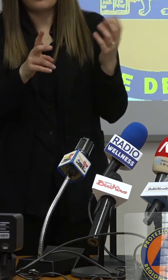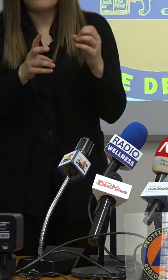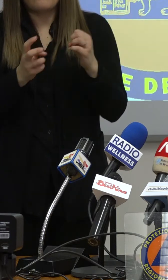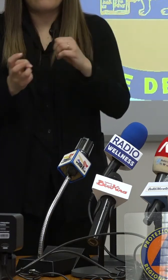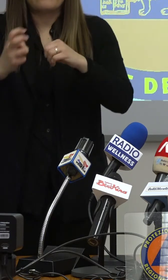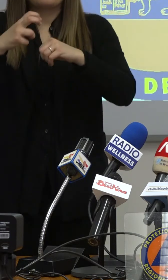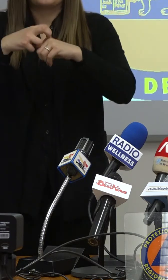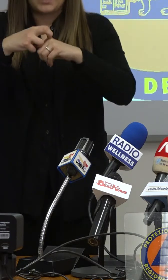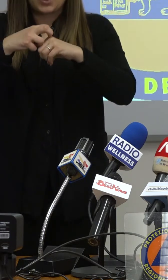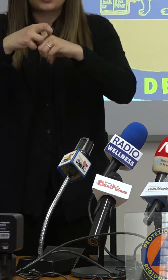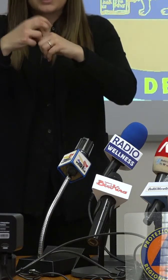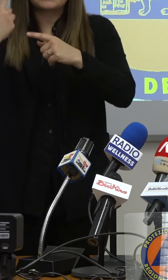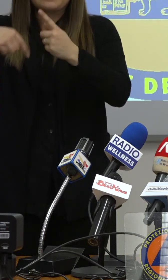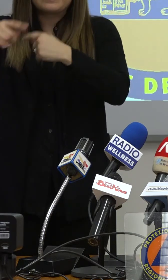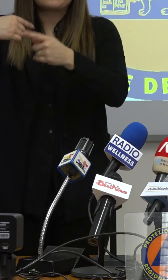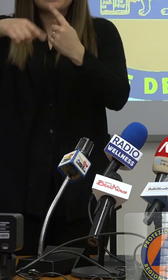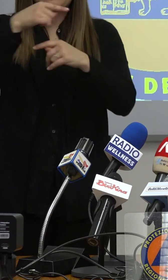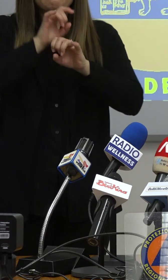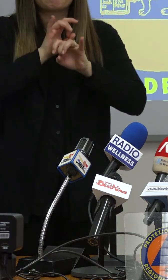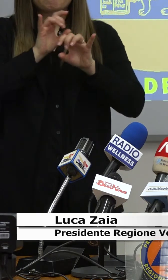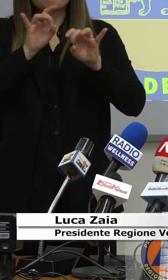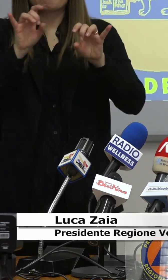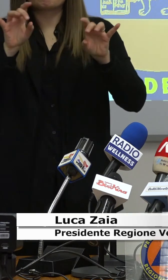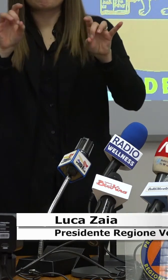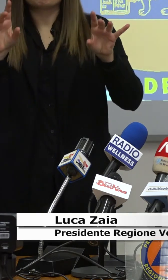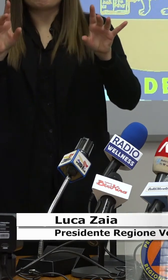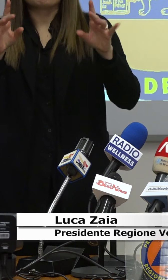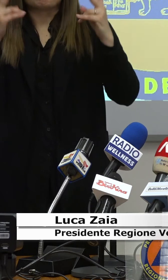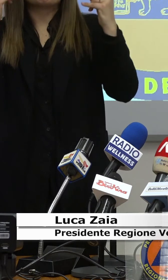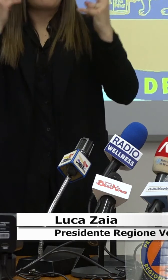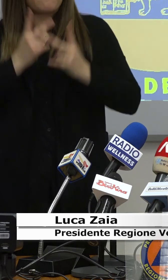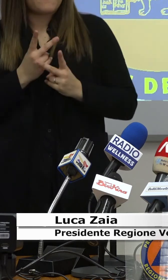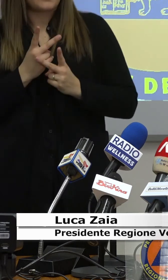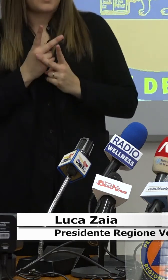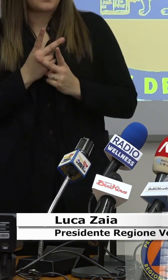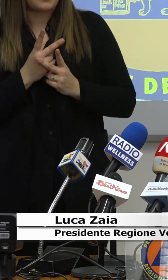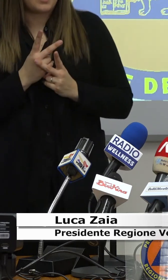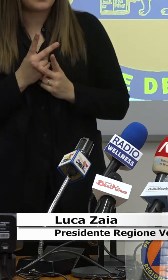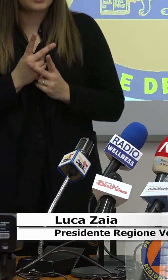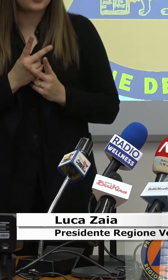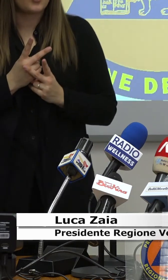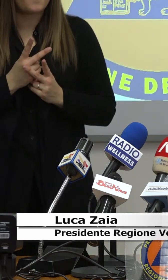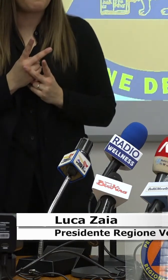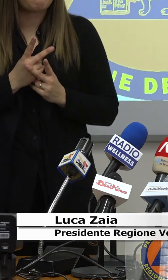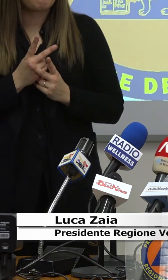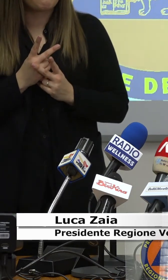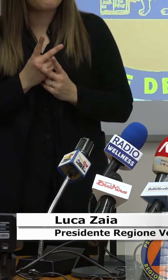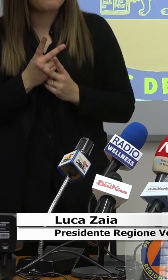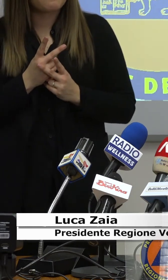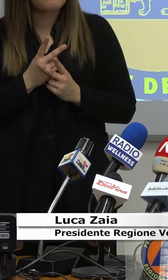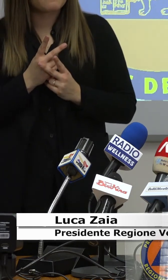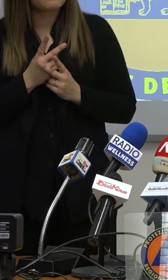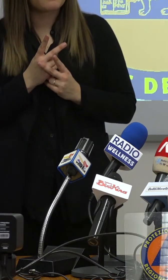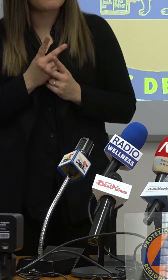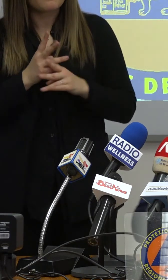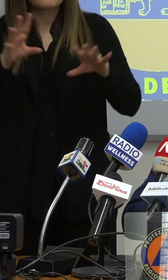che probabilmente avrà anche, ma ci rimettiamo la decisione dell'Istituto Superiore della Sanità, anche probabilmente l'esordio della zona